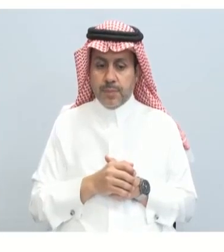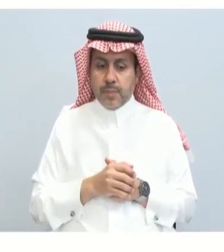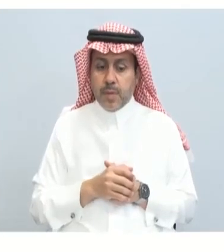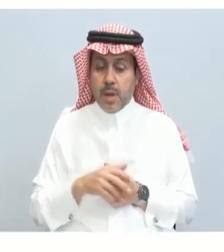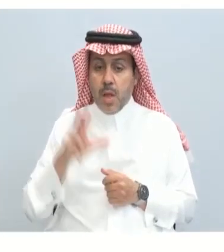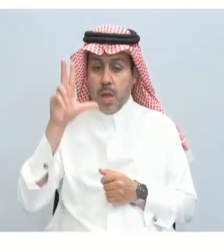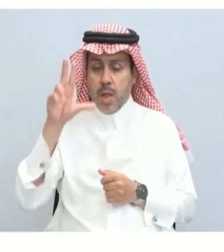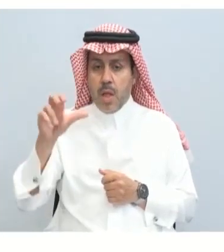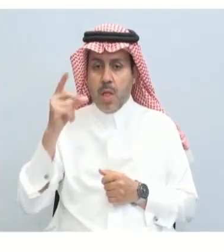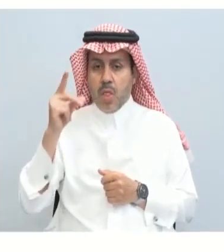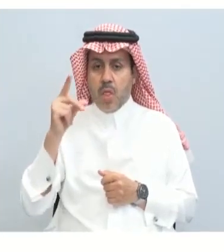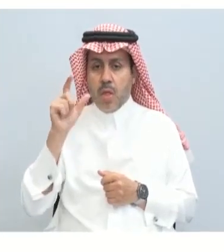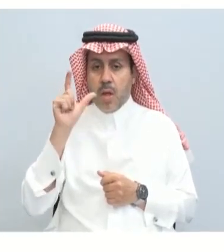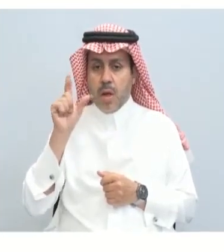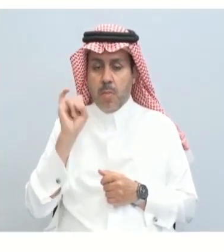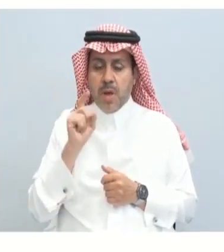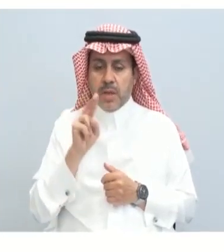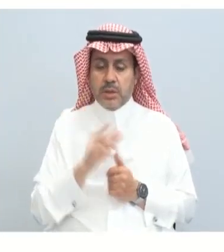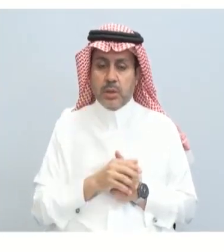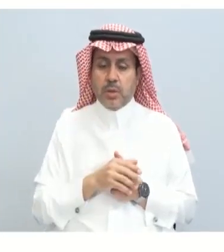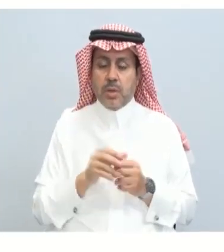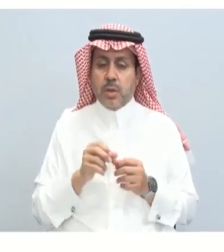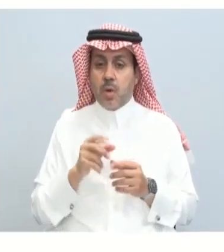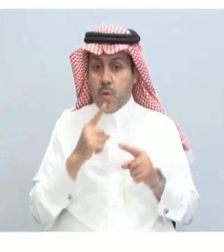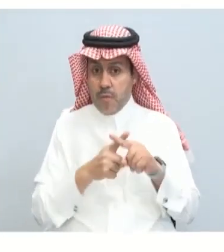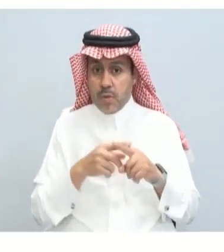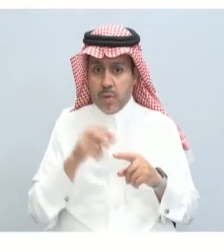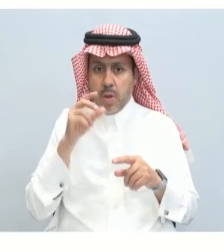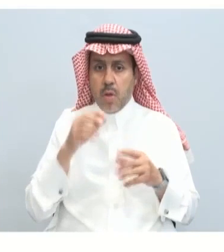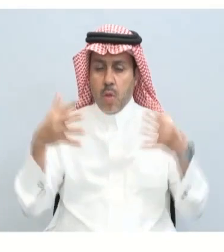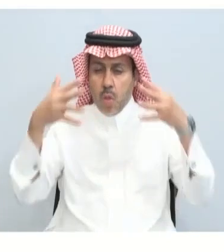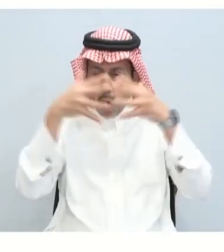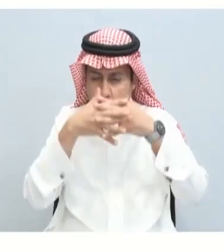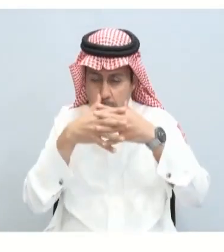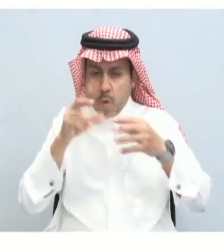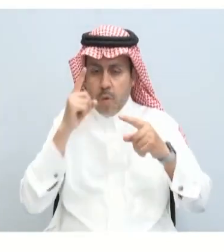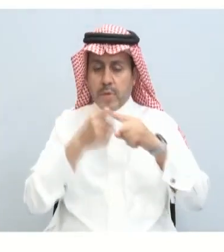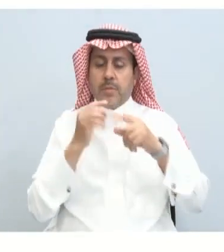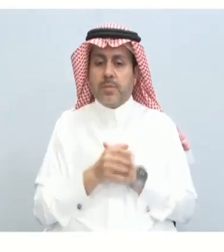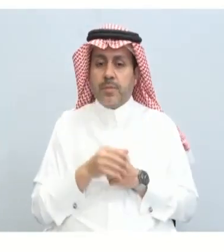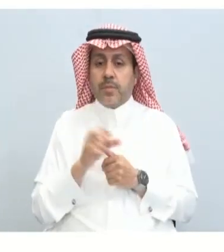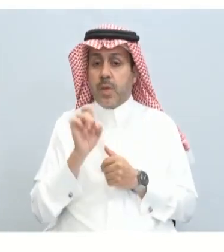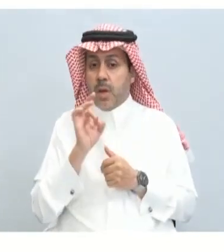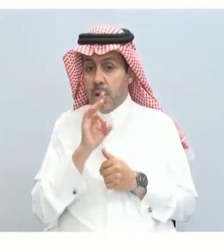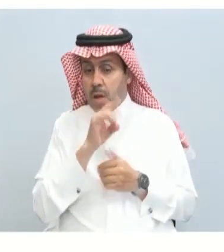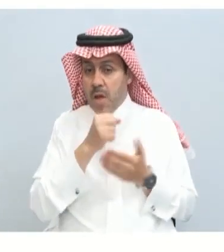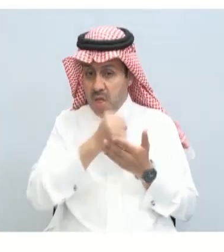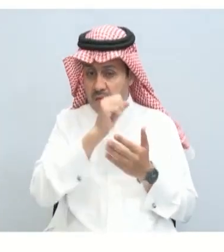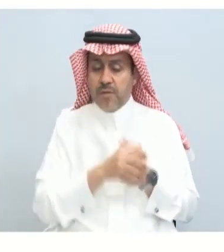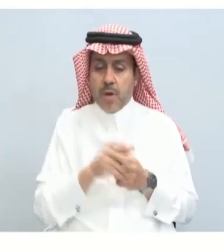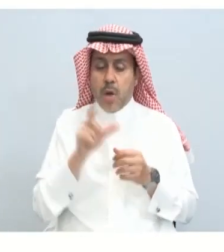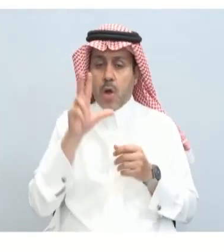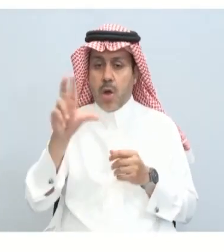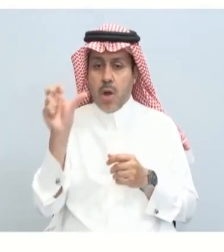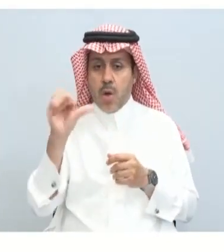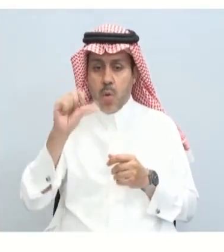الظلمات هنا استعاره شبه الكفره بالظلمات شبه الكفره بالظلمات ثم حذف المشبه وهو كلمه النور